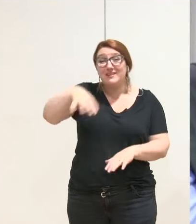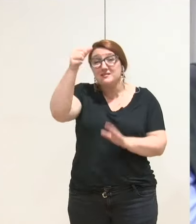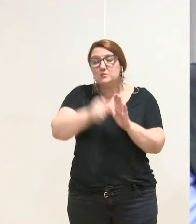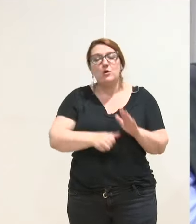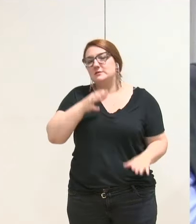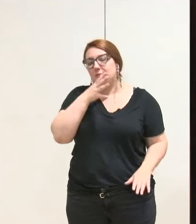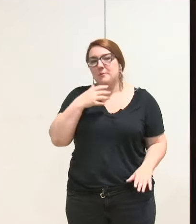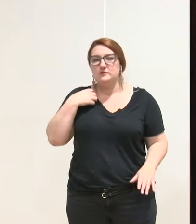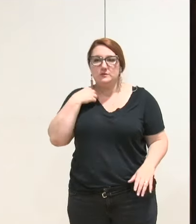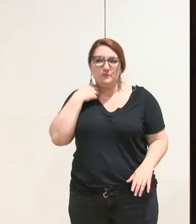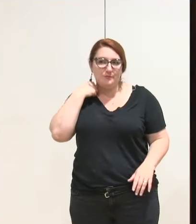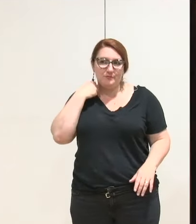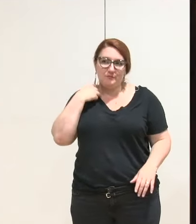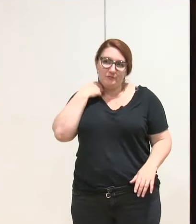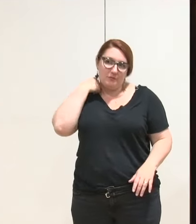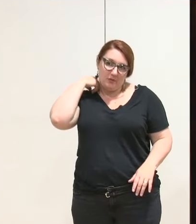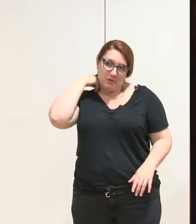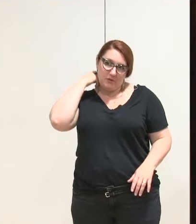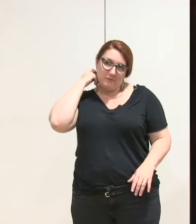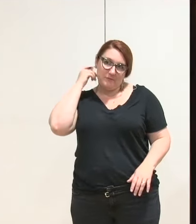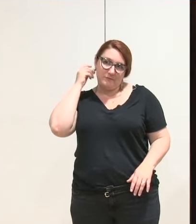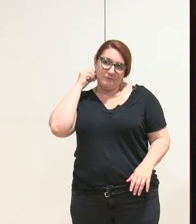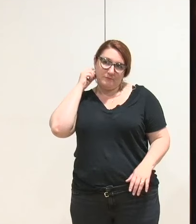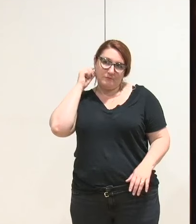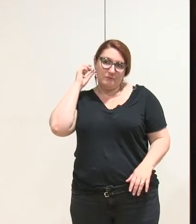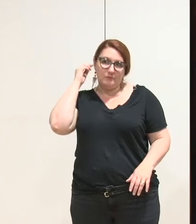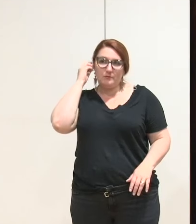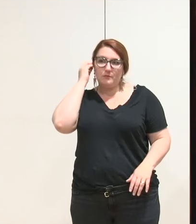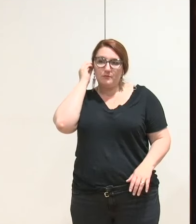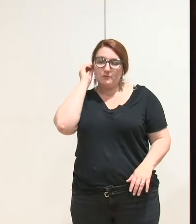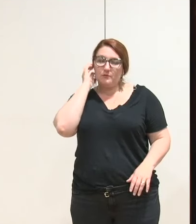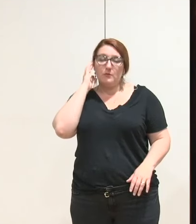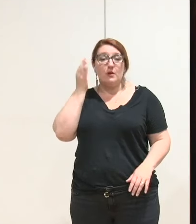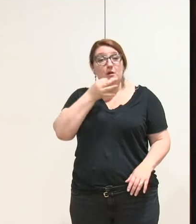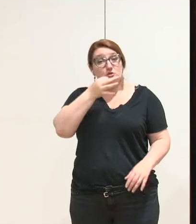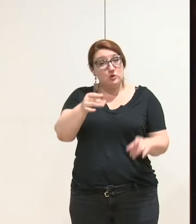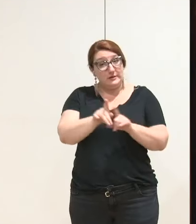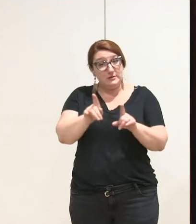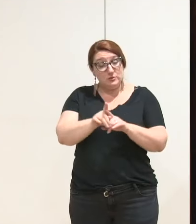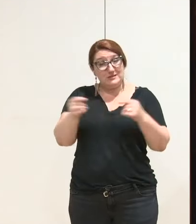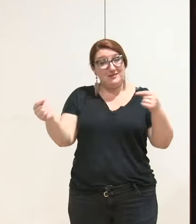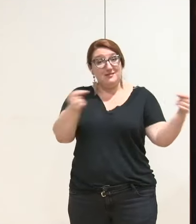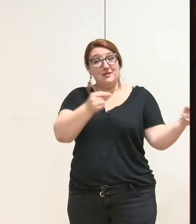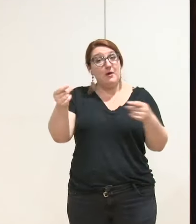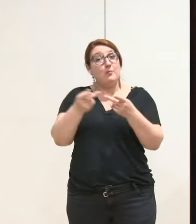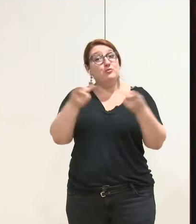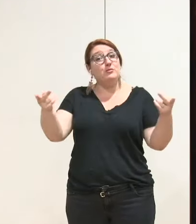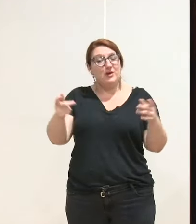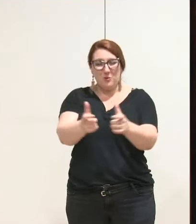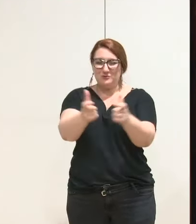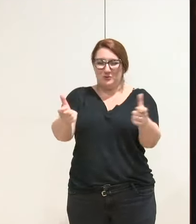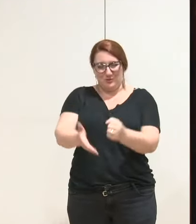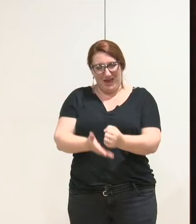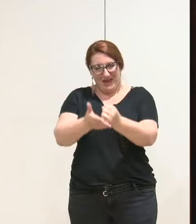avec et je l'ai dit ici un débat public qui n'a sans doute pas aidé la structure à se redresser et à se développer